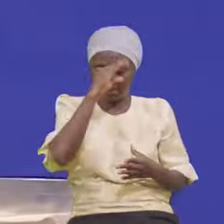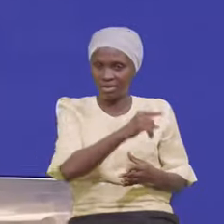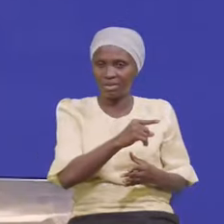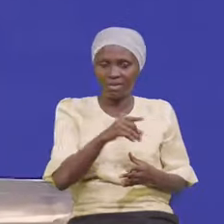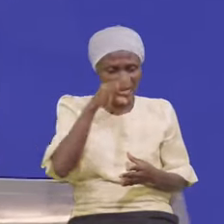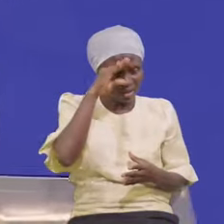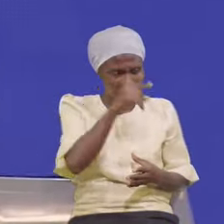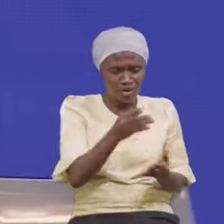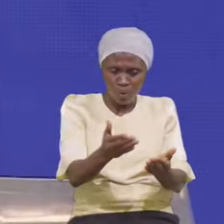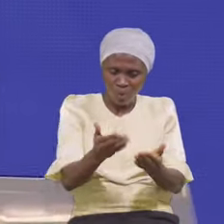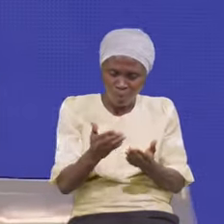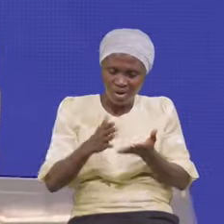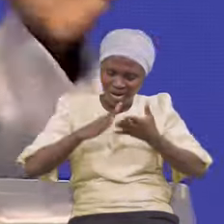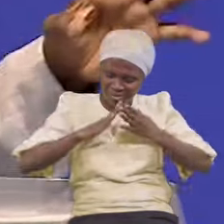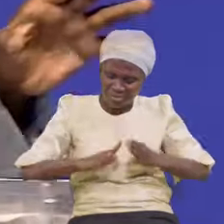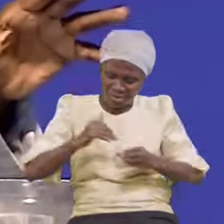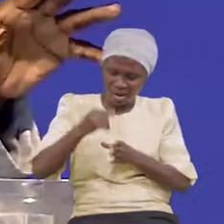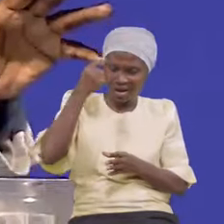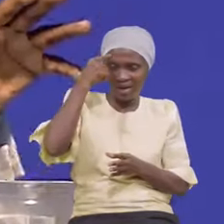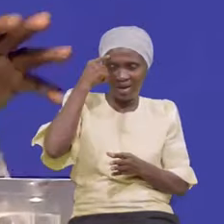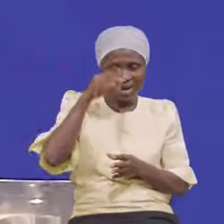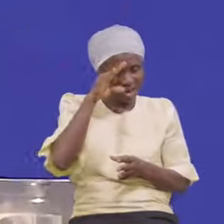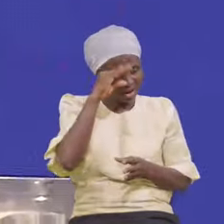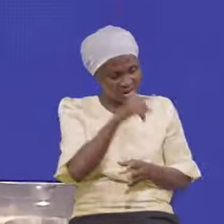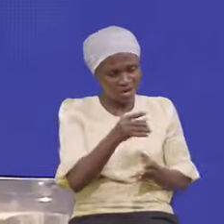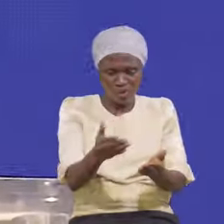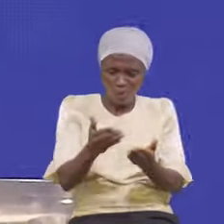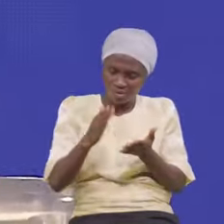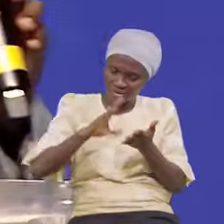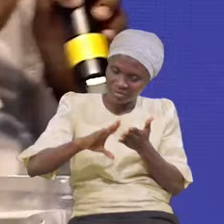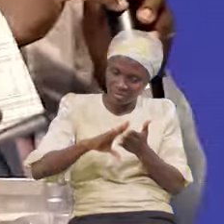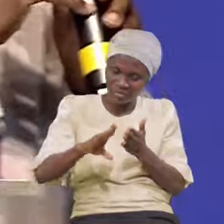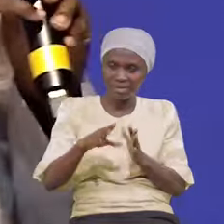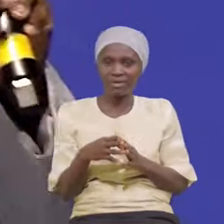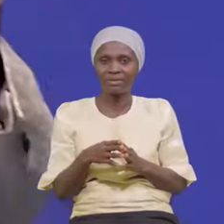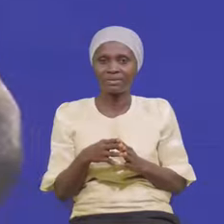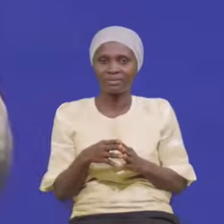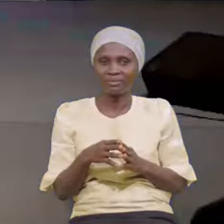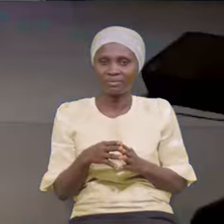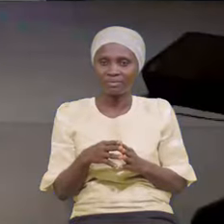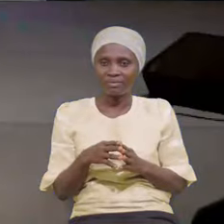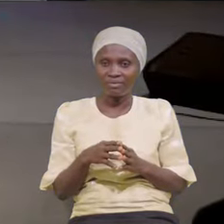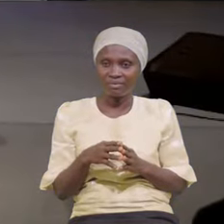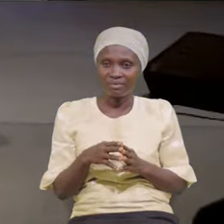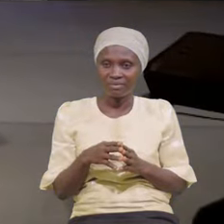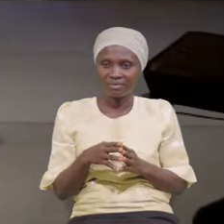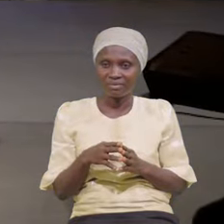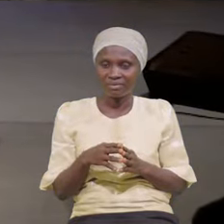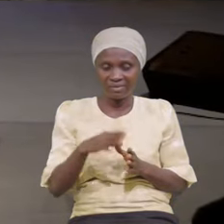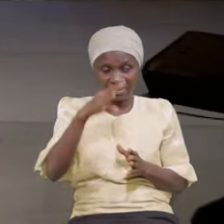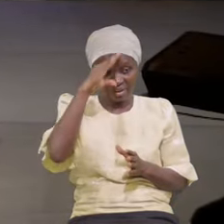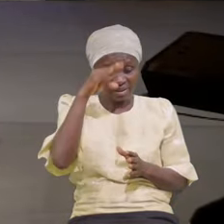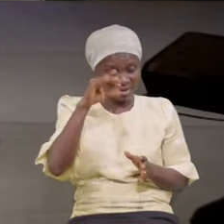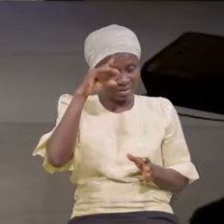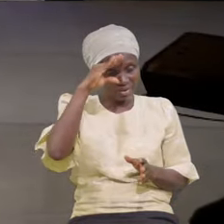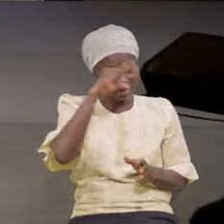wants peace of mind. అతనికి మనశ్శాంతి కావాలి. He wants forgiveness. అతనికి క్షమాపణ కావాలి. He must rule on the ground